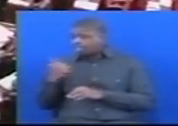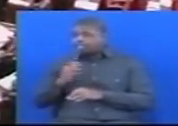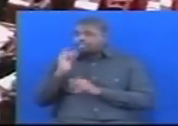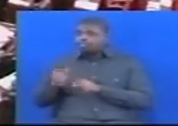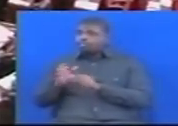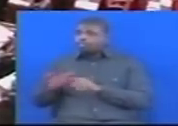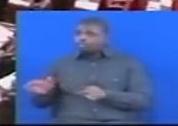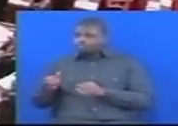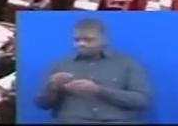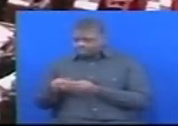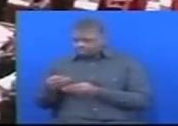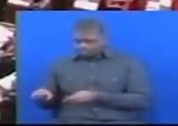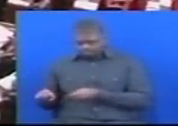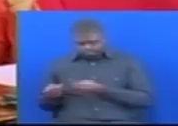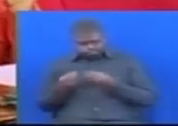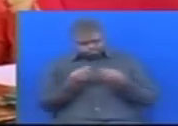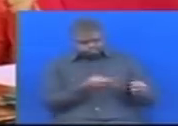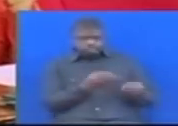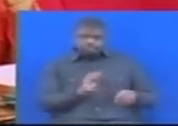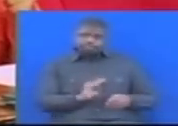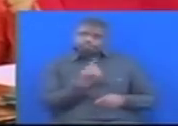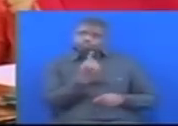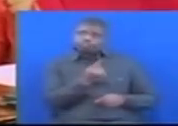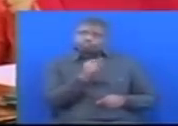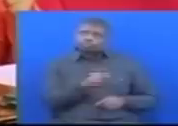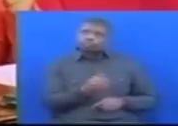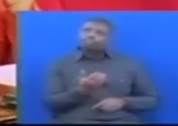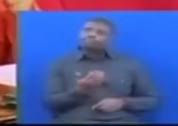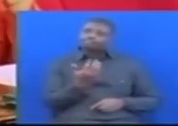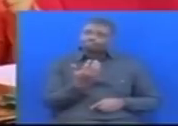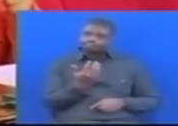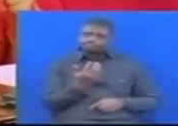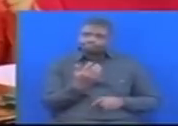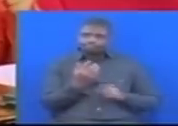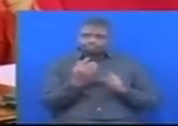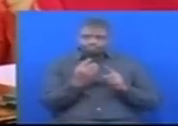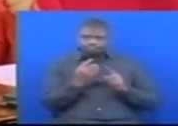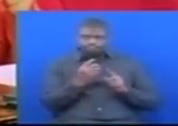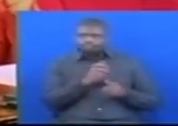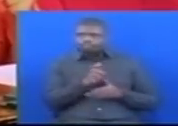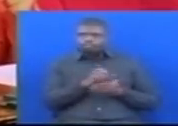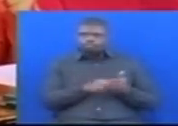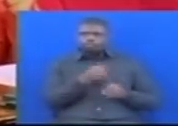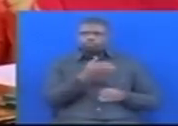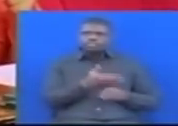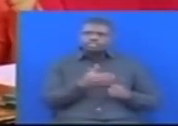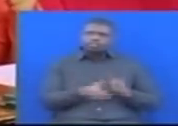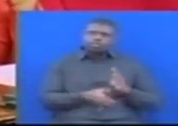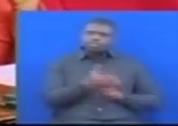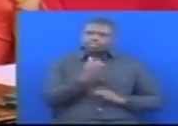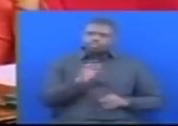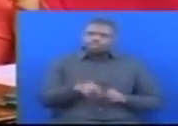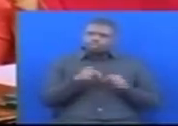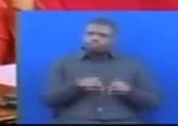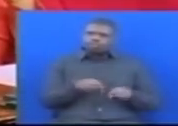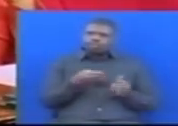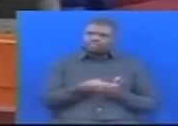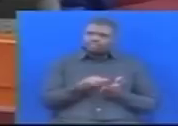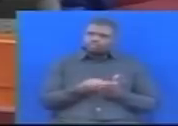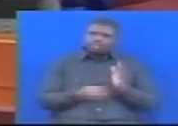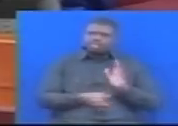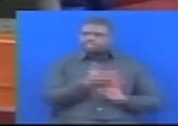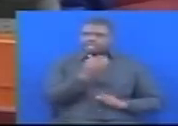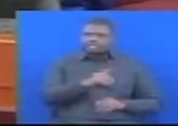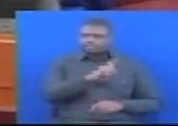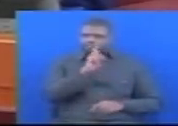tayari kutupeleka pesa hiyo bilioni 1.5 kwa halmashauri ya Chunya ili ujenzi uanze katika mwaka huu wa fedha ambao tunaanza?